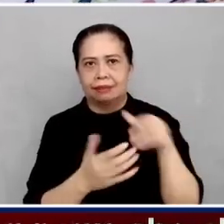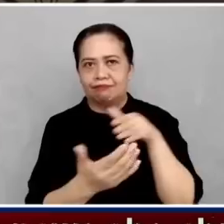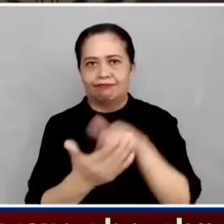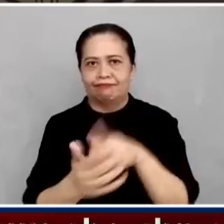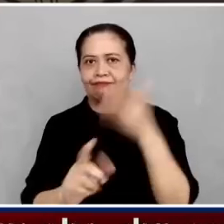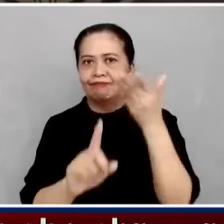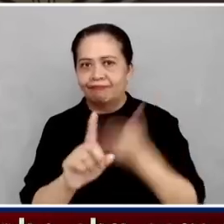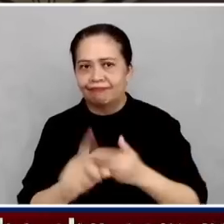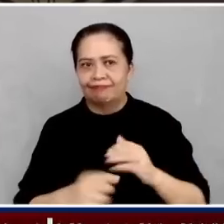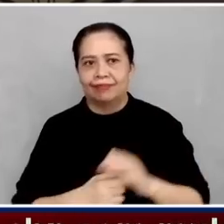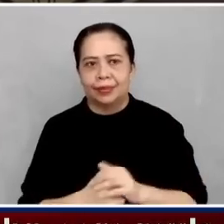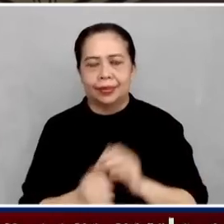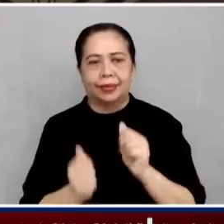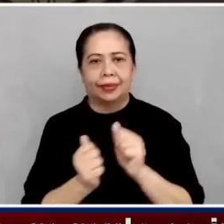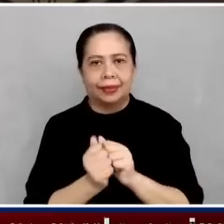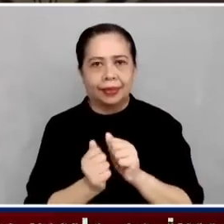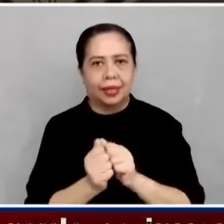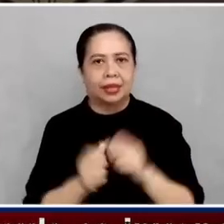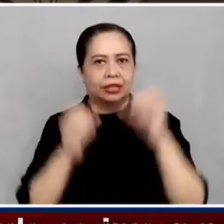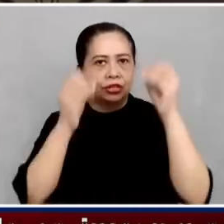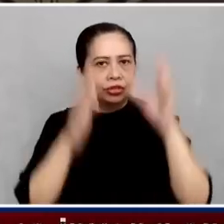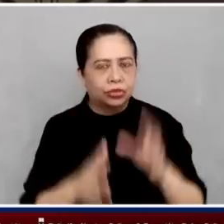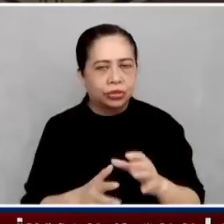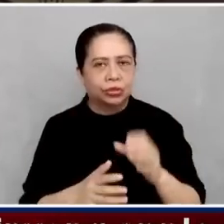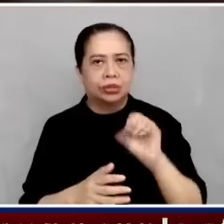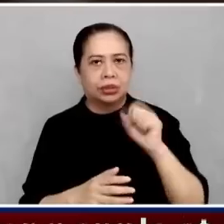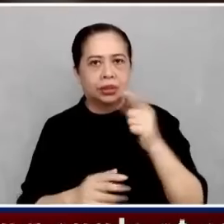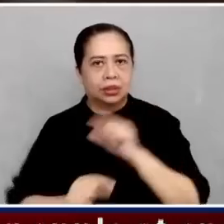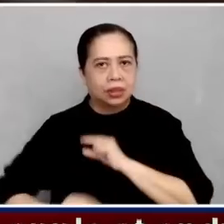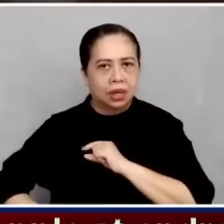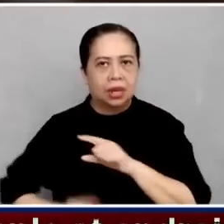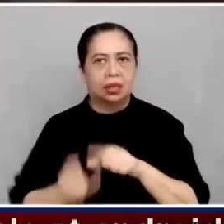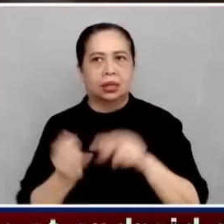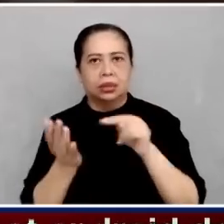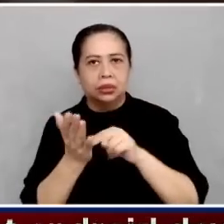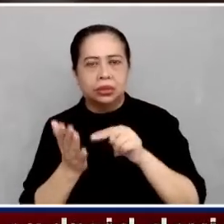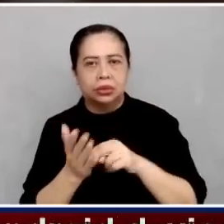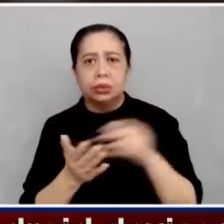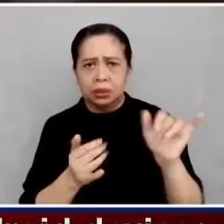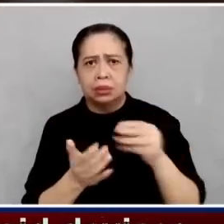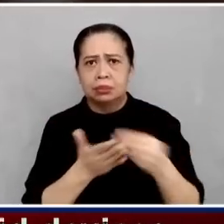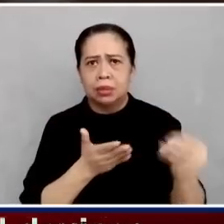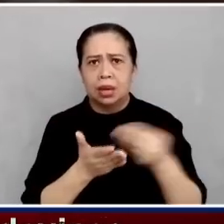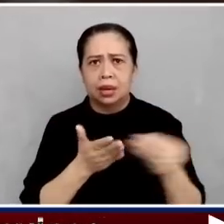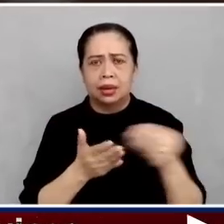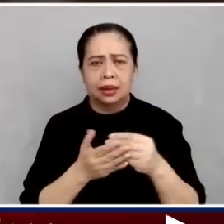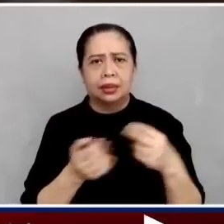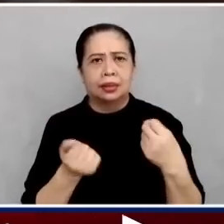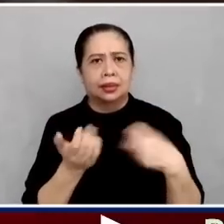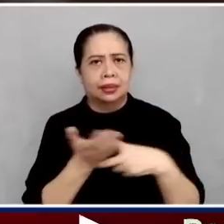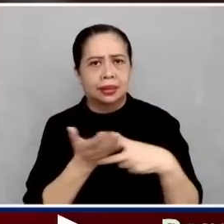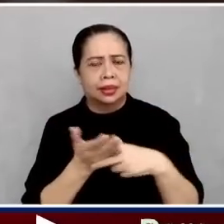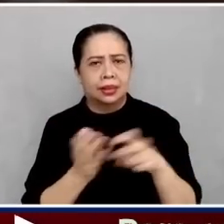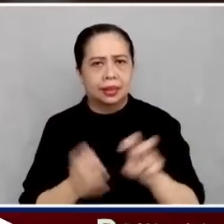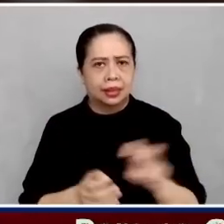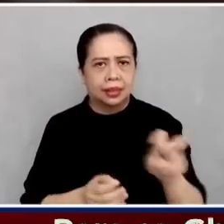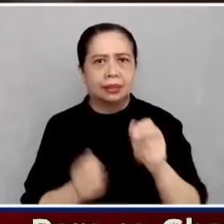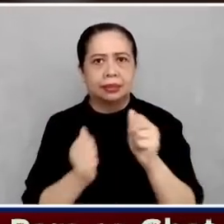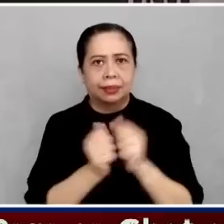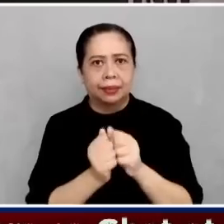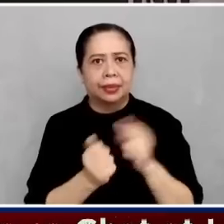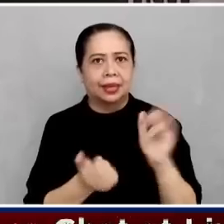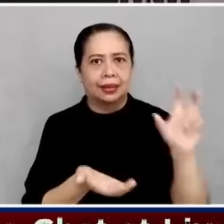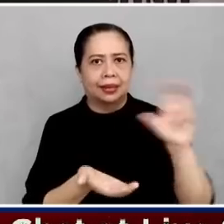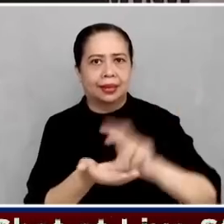kanya. Kabilang ang mga teacher, security guard at nurse na bumili rin ng naturang travel package bukod pa sa travel